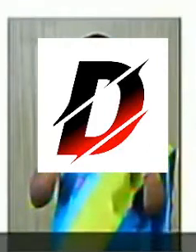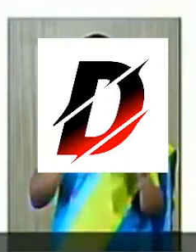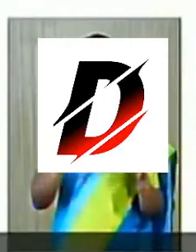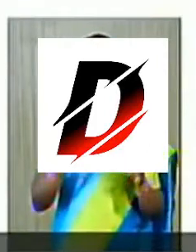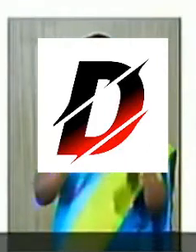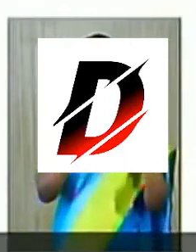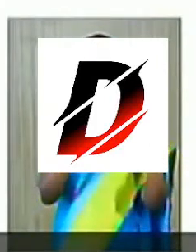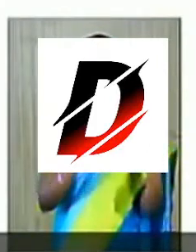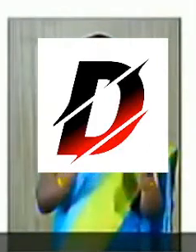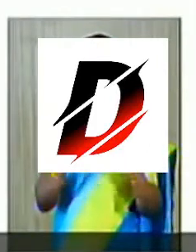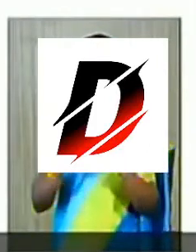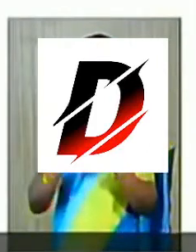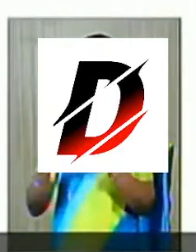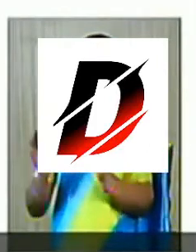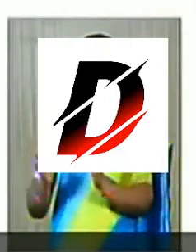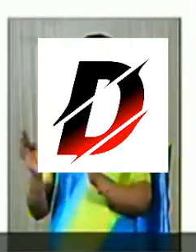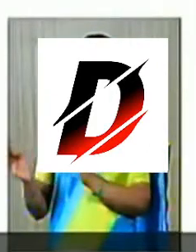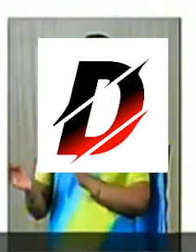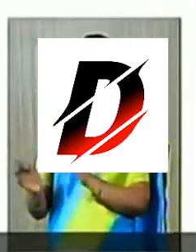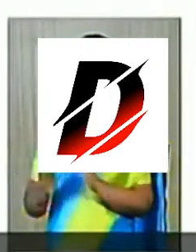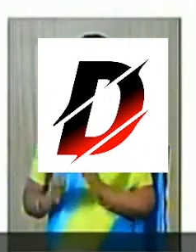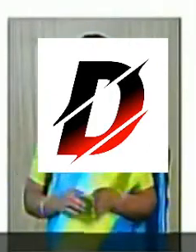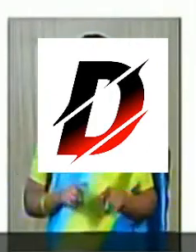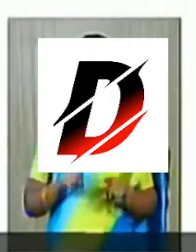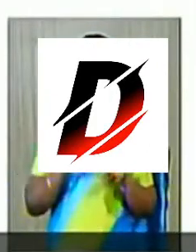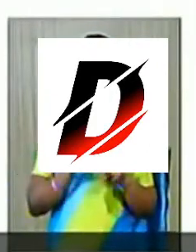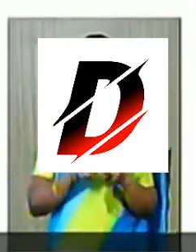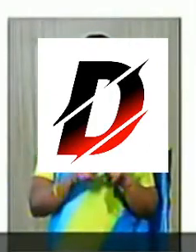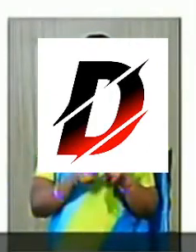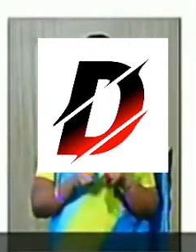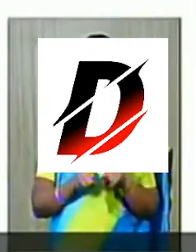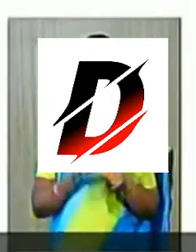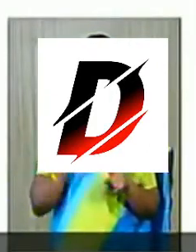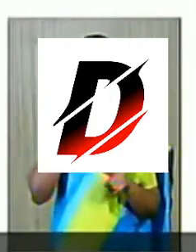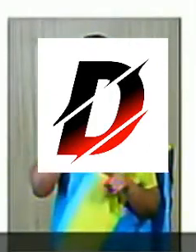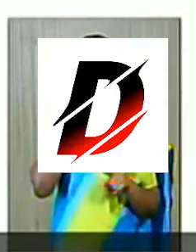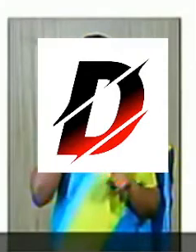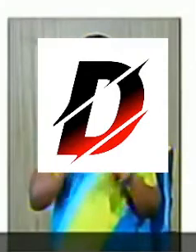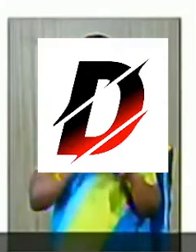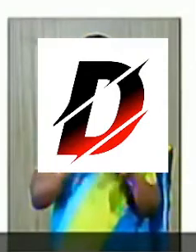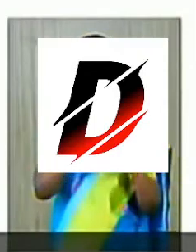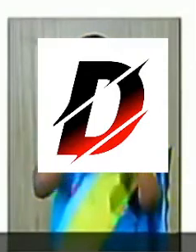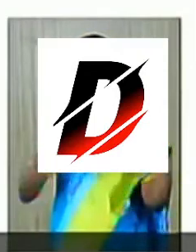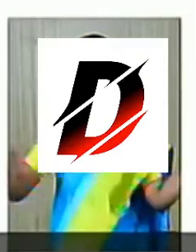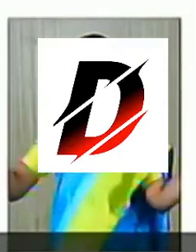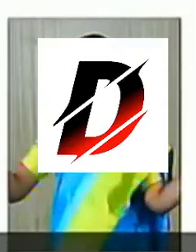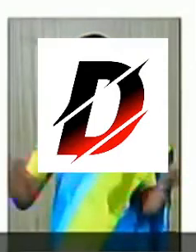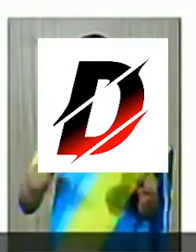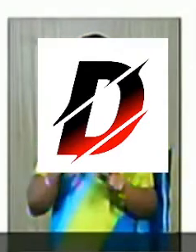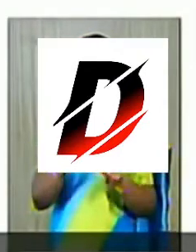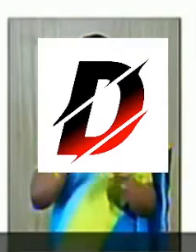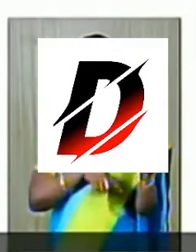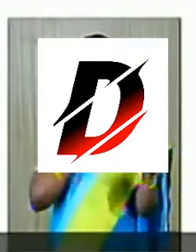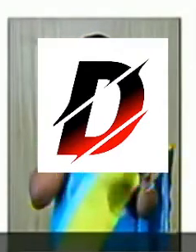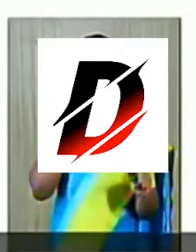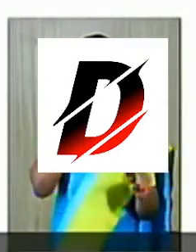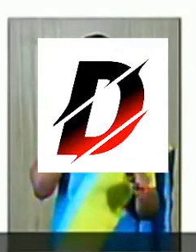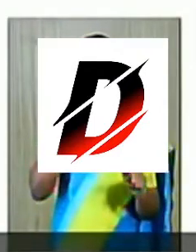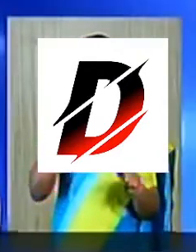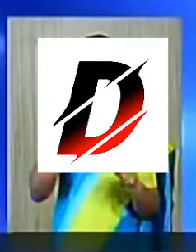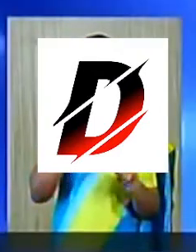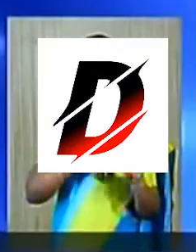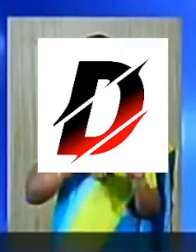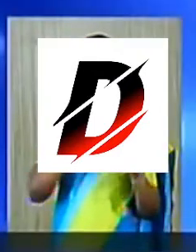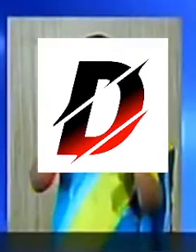பாருங்கள். நம்ம எக்ஸோட புள்ளி, எக்ஸோட மதிப்பு எக்ஸ் அச்சு தூரம், ஒய்யோட மதிப்பு ஒய் அச்சு தூரம் அப்படின்னு ஒரு புள்ளி புள்ளியாக நம்ம